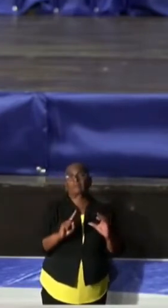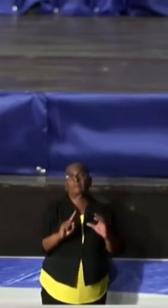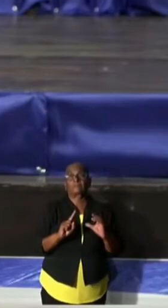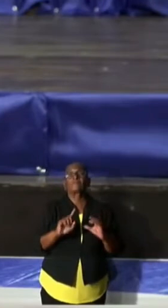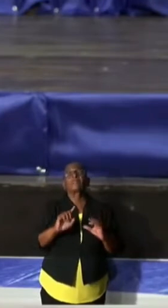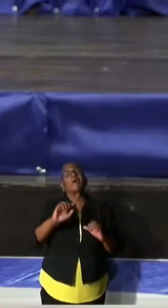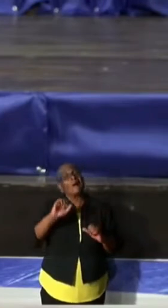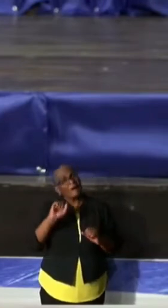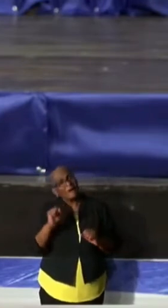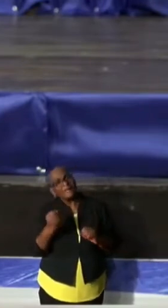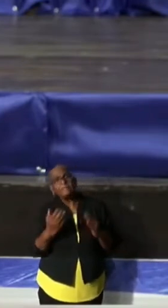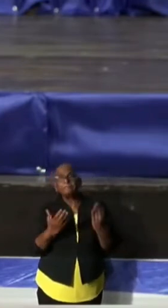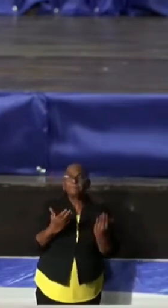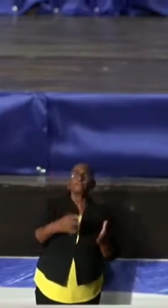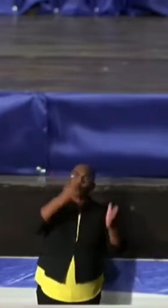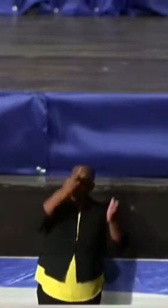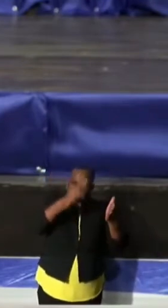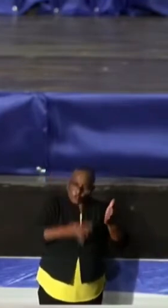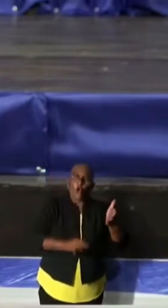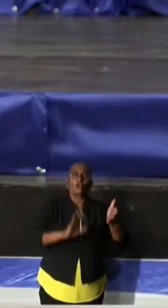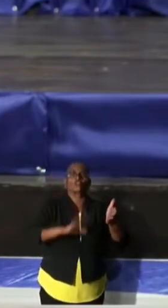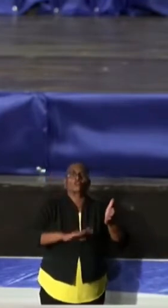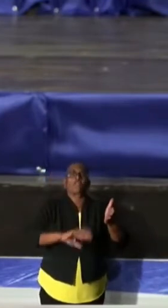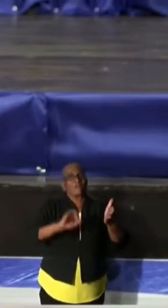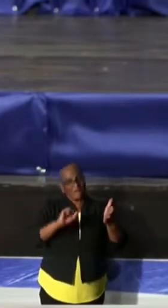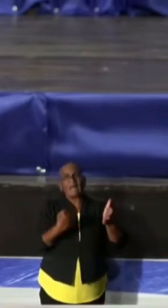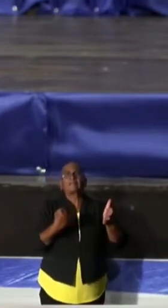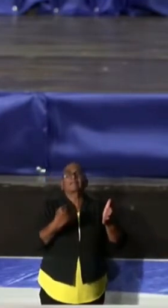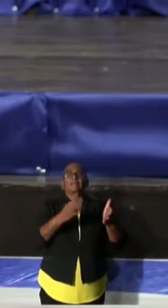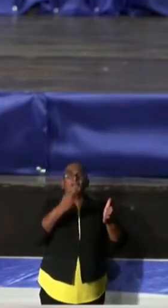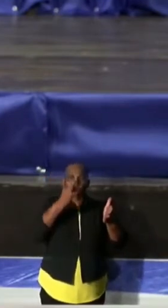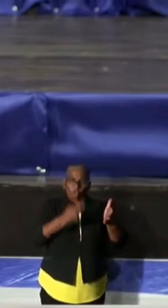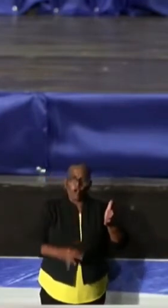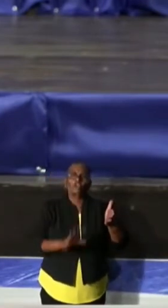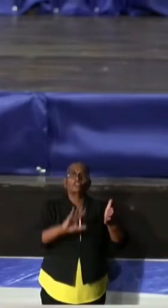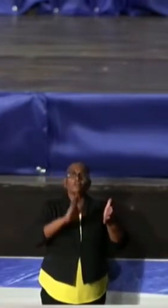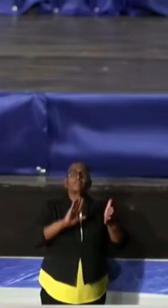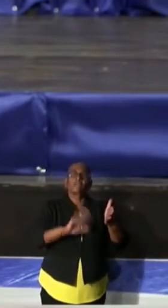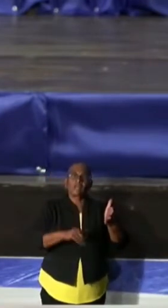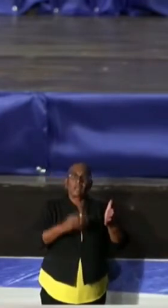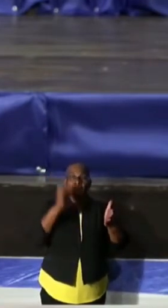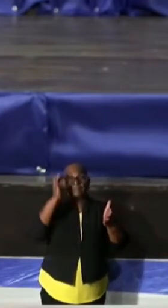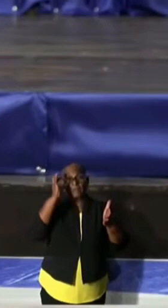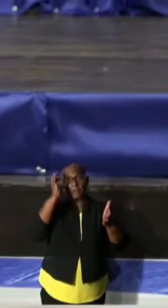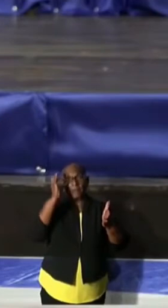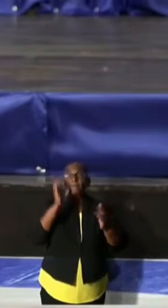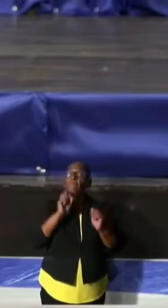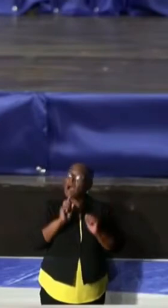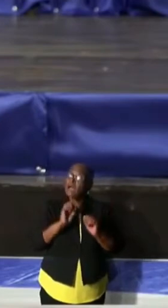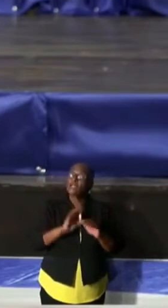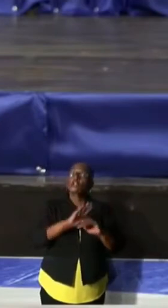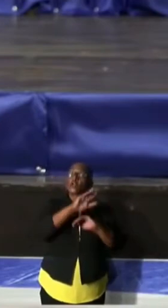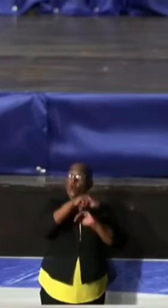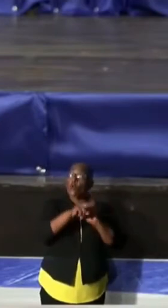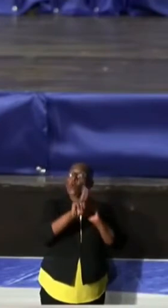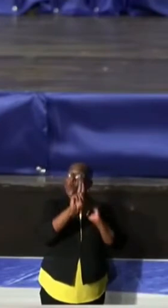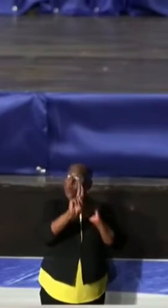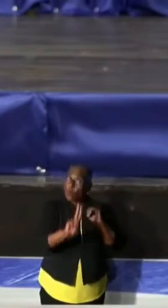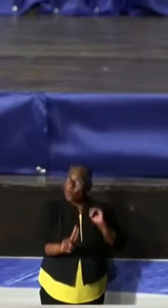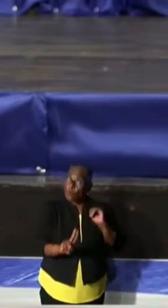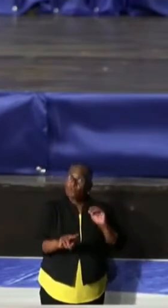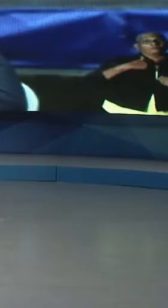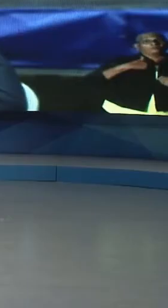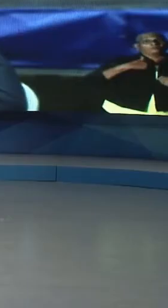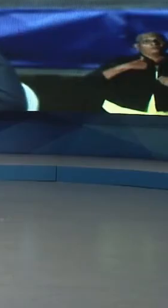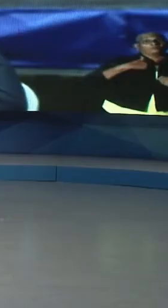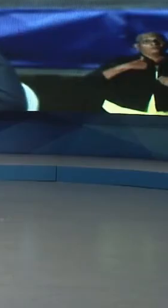is een mogelijkheid dat u in uw huis gaat. Maar de overheid heeft besloten dat u beveiligd gaat